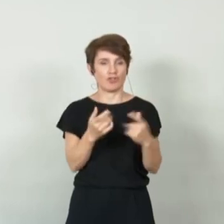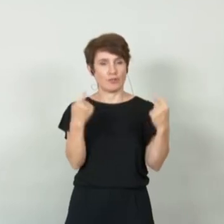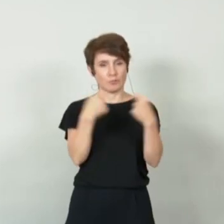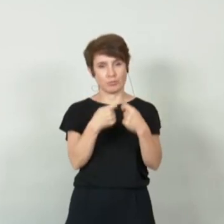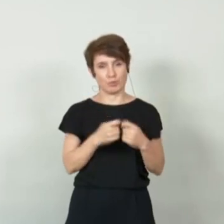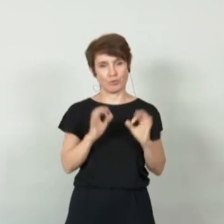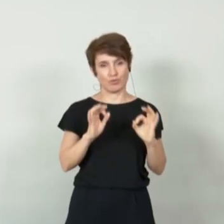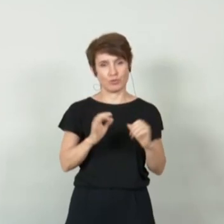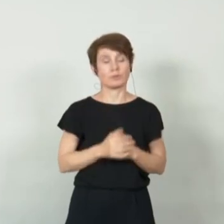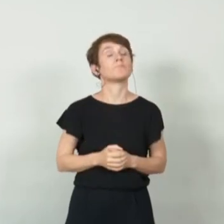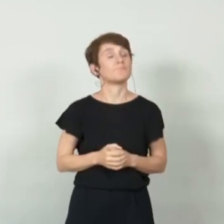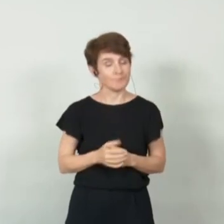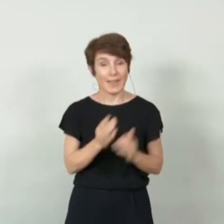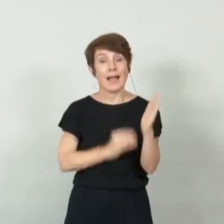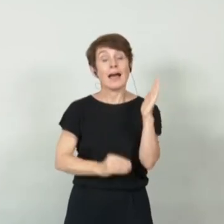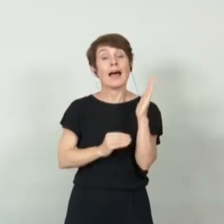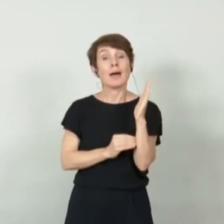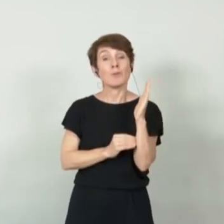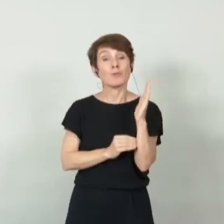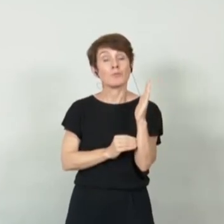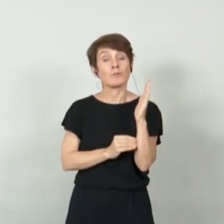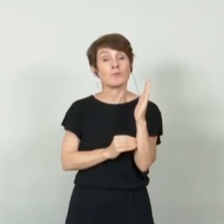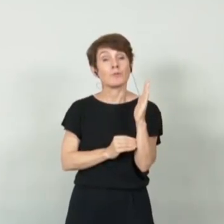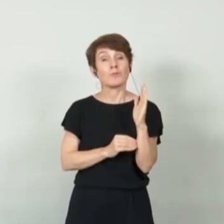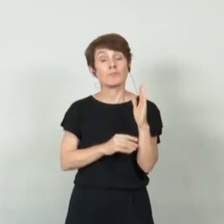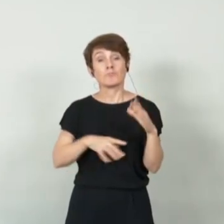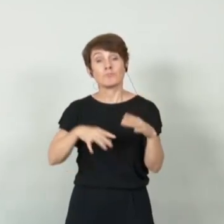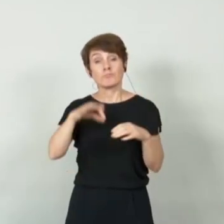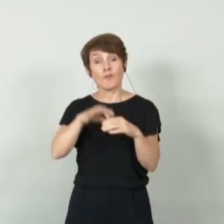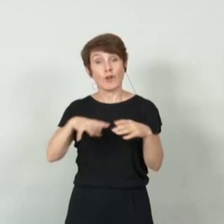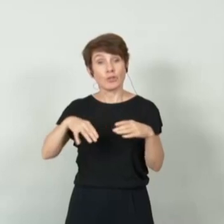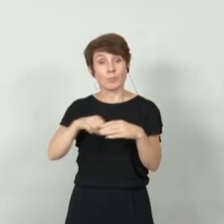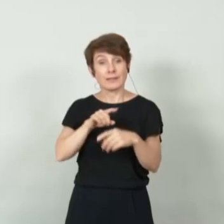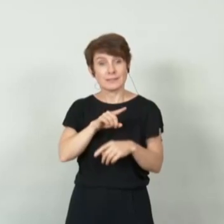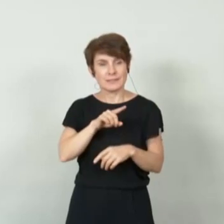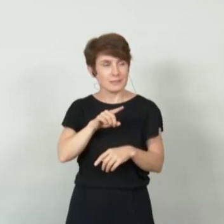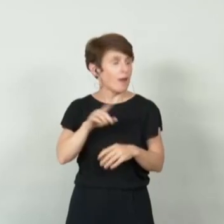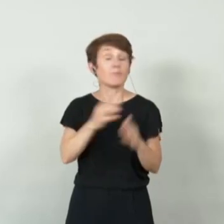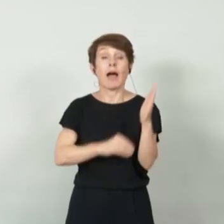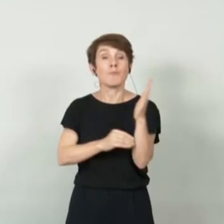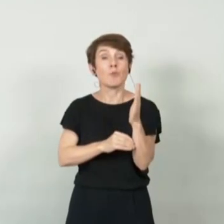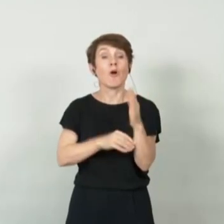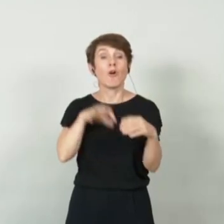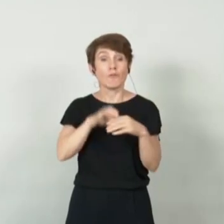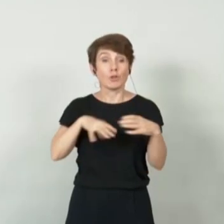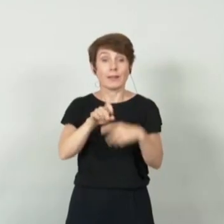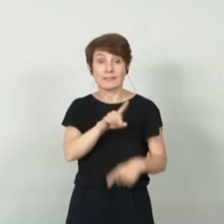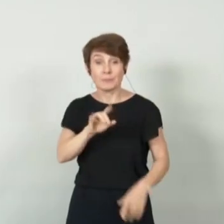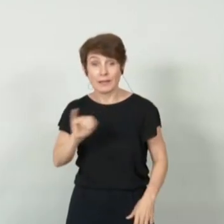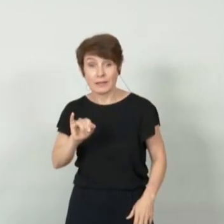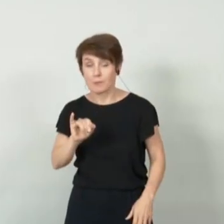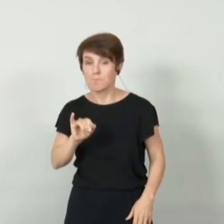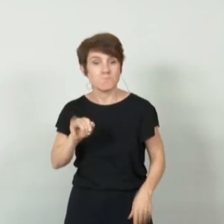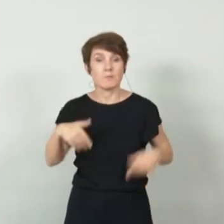merci donc nous votons l'amendement qui ne prend pas enfin oui sur l'amendement qui ne prend pas par au vote qui